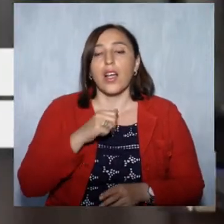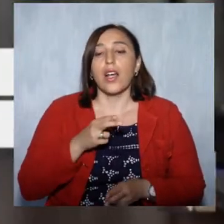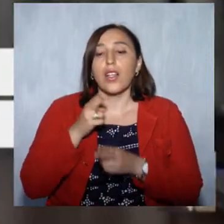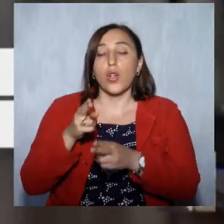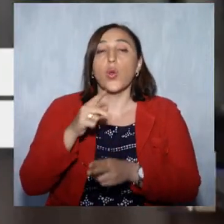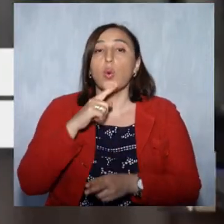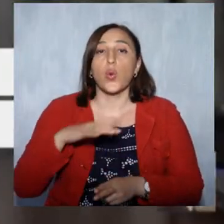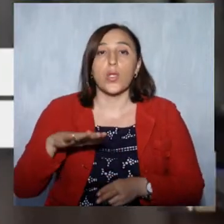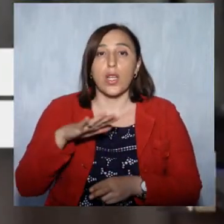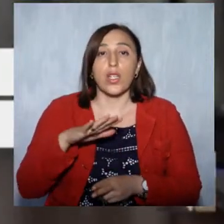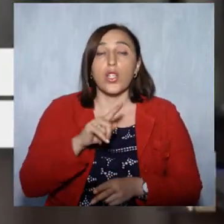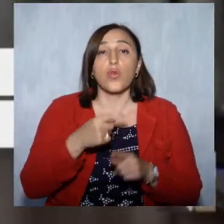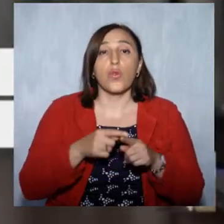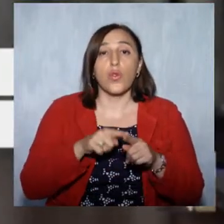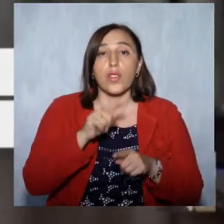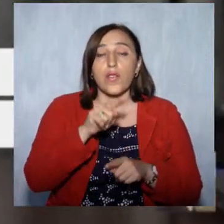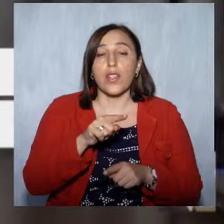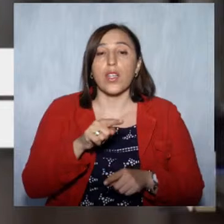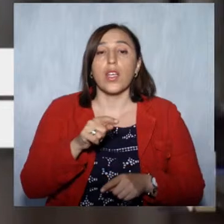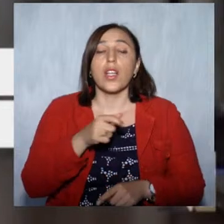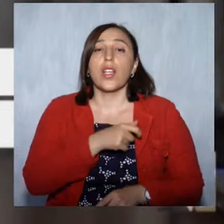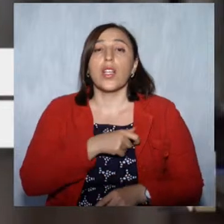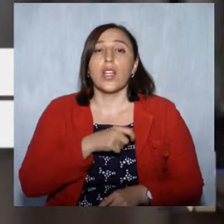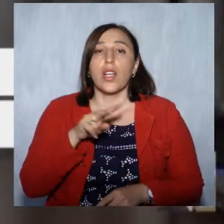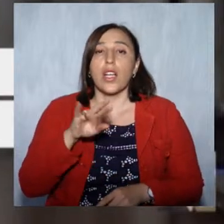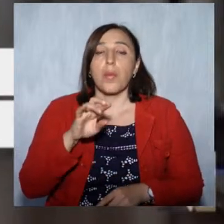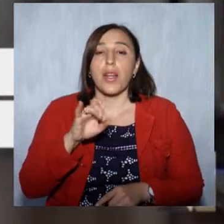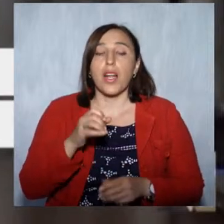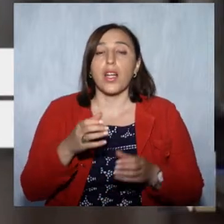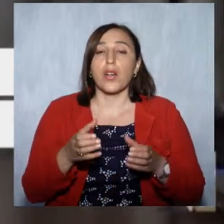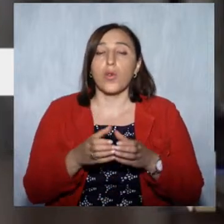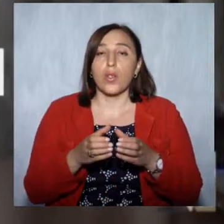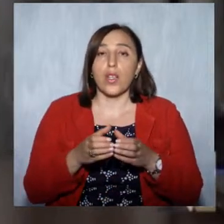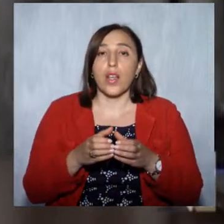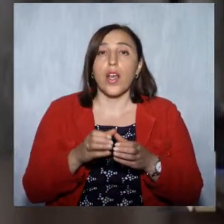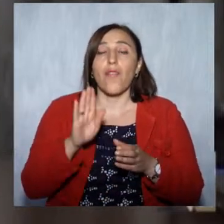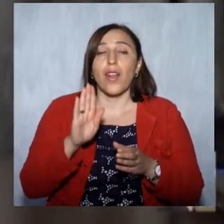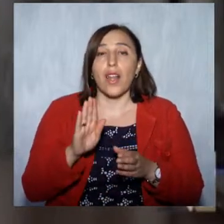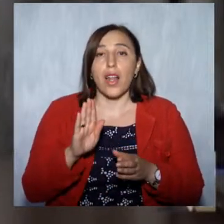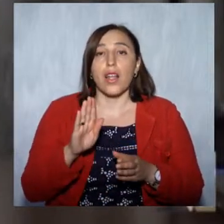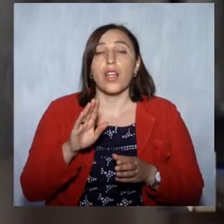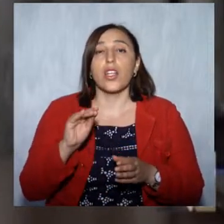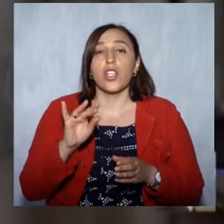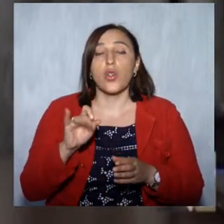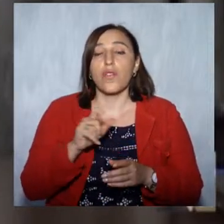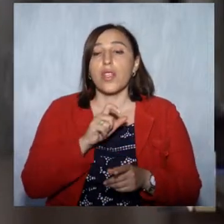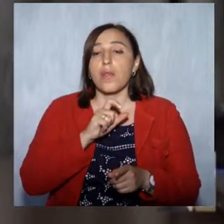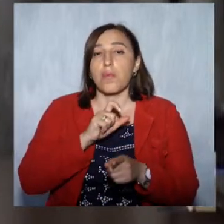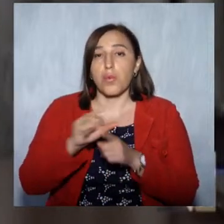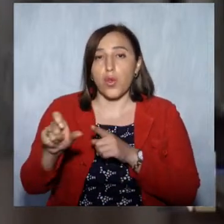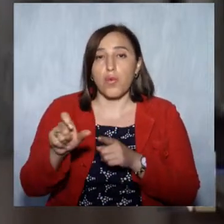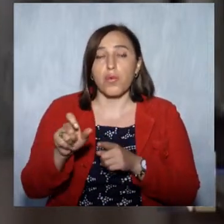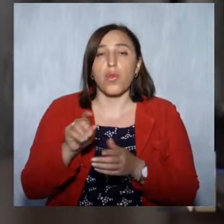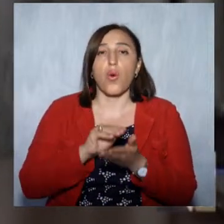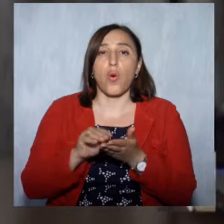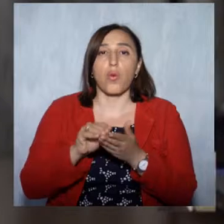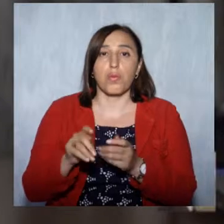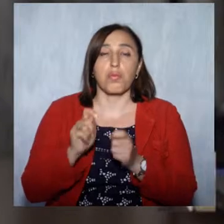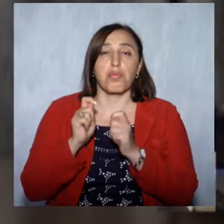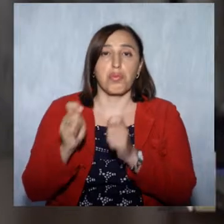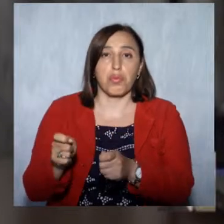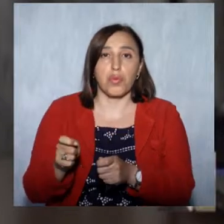ով ավելի վաղ Ռուսաստանի լիբերալ դեմոկրատական կուսակցության ղեկավար Վլադիմիր Շիրինովսկուն և ռուսներին համեմատել է խոզերի